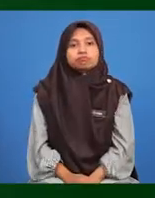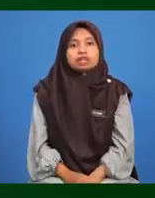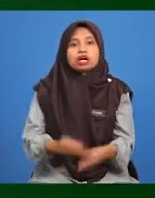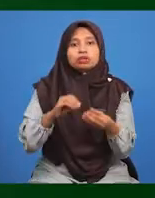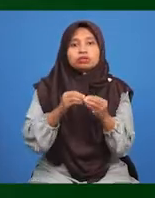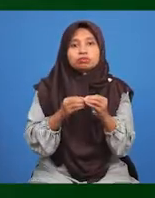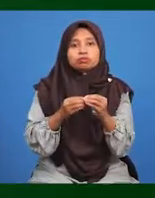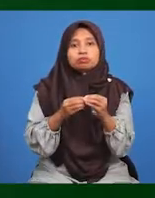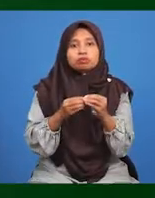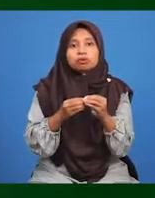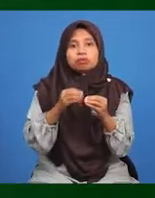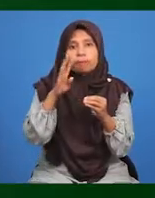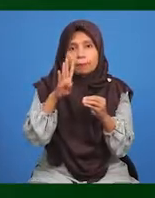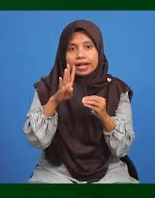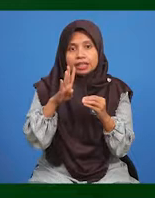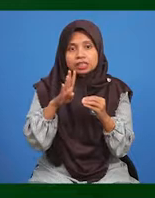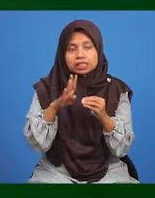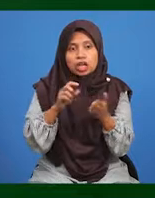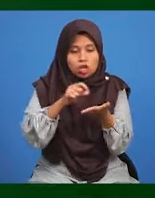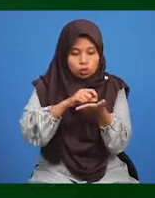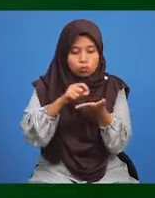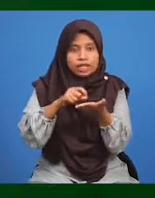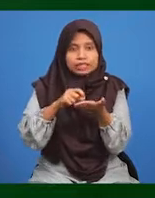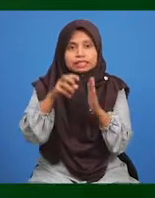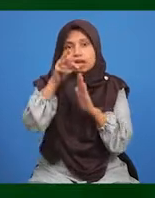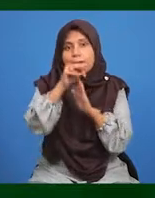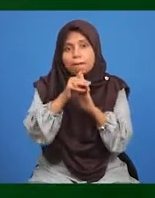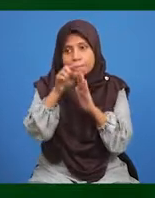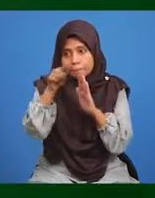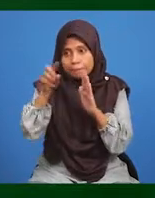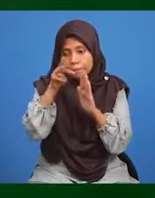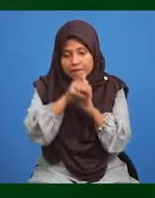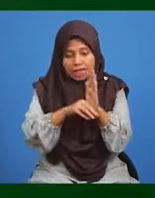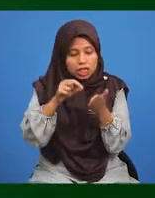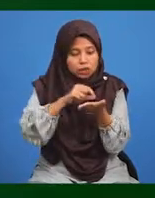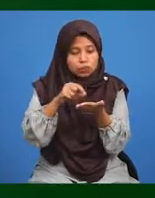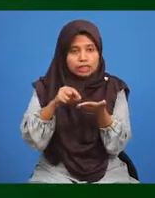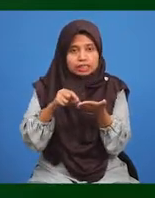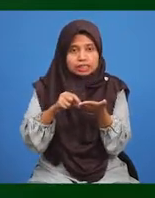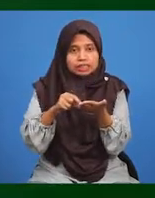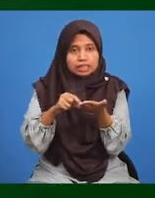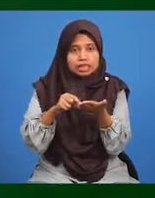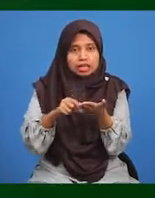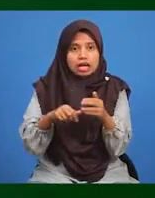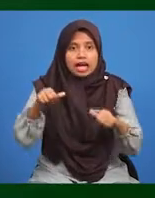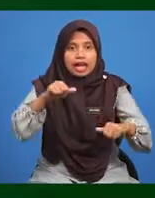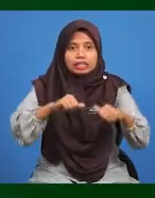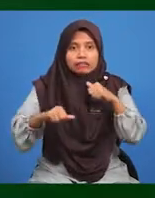Perkataan yang terakhir ialah tulis-menulis. Contoh ayatnya